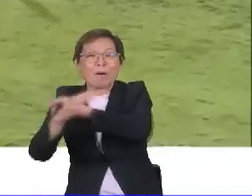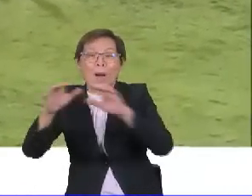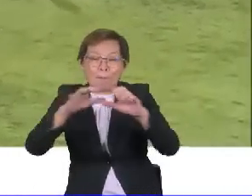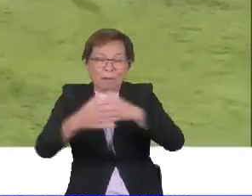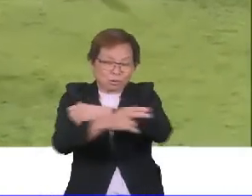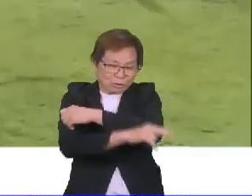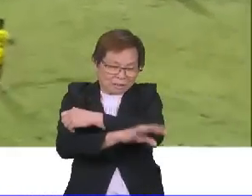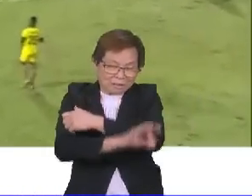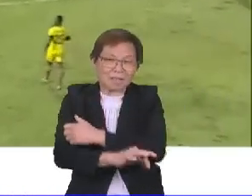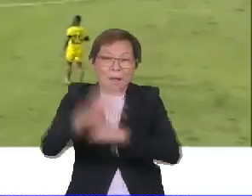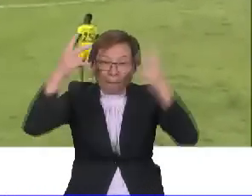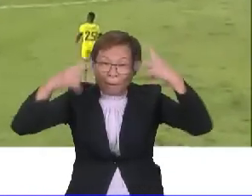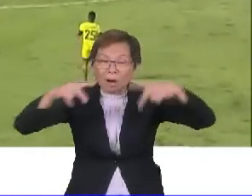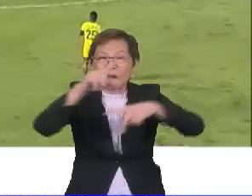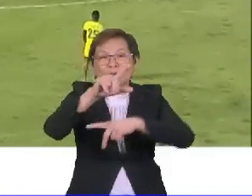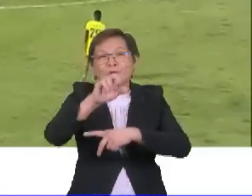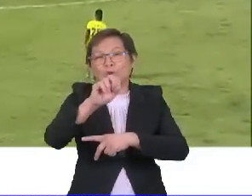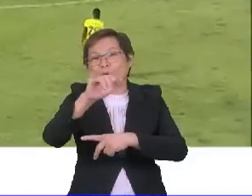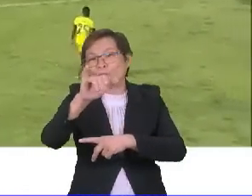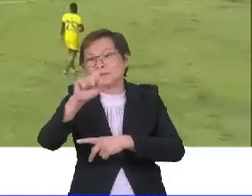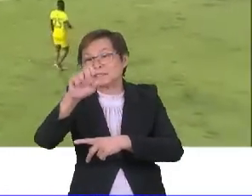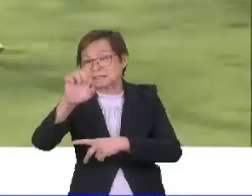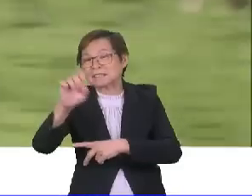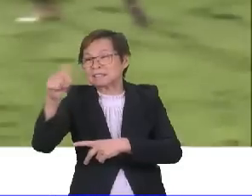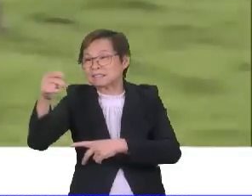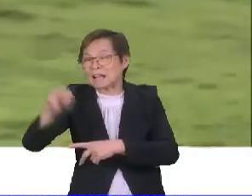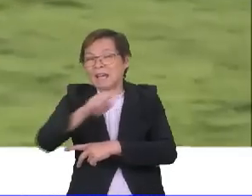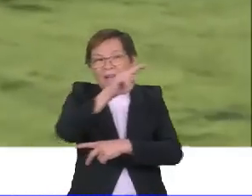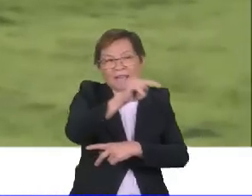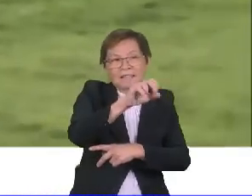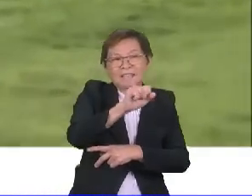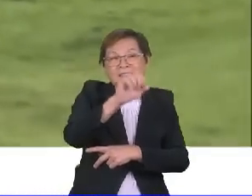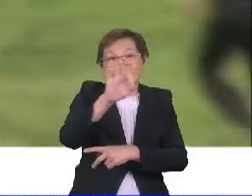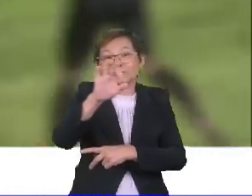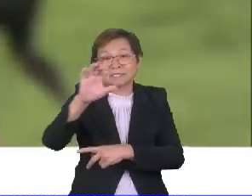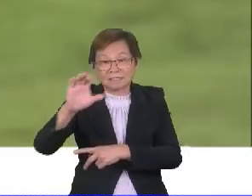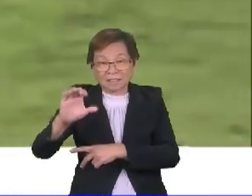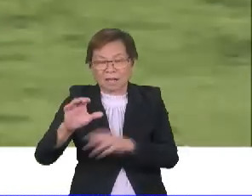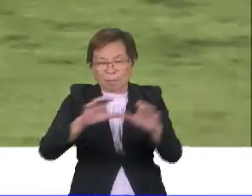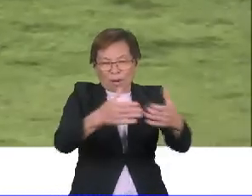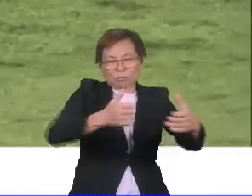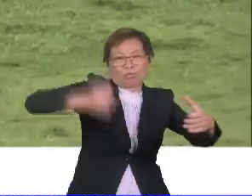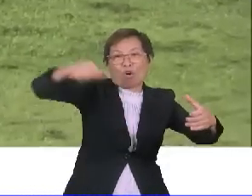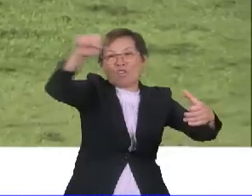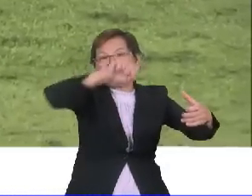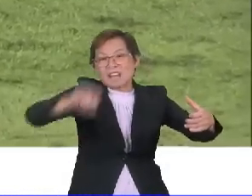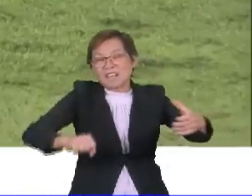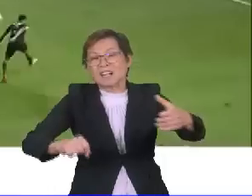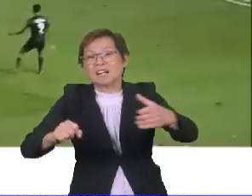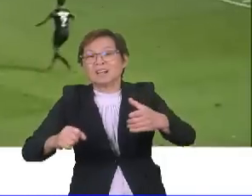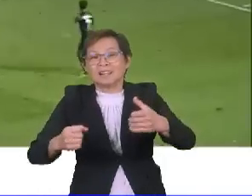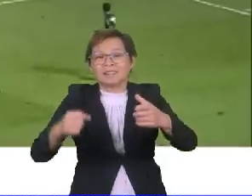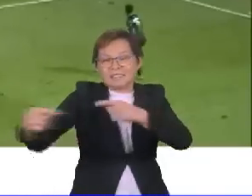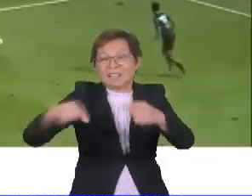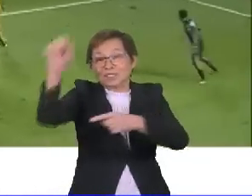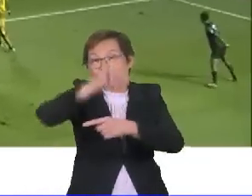itu pengaruh kami Malaysia Louis V berkata nsfc menjadi satu-satunya pasukan di Liga Super yang di tajel Xiaomi